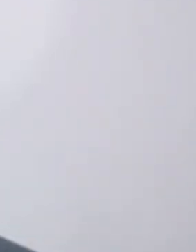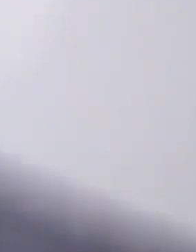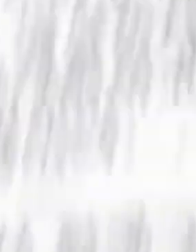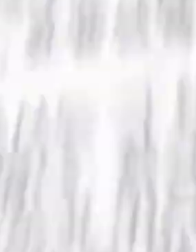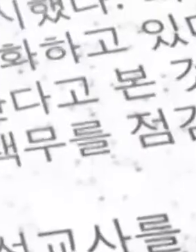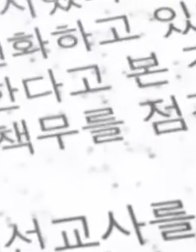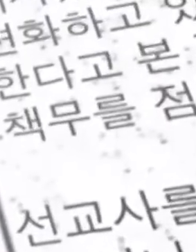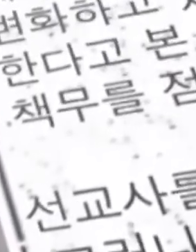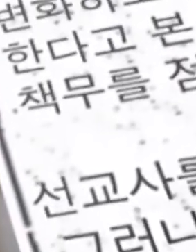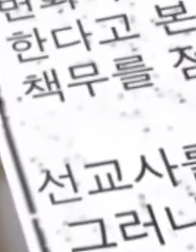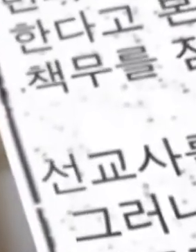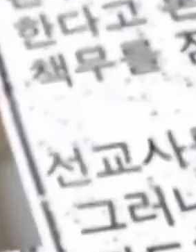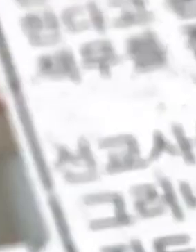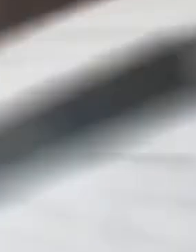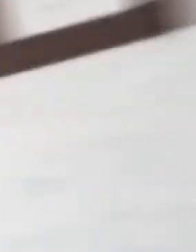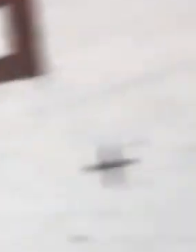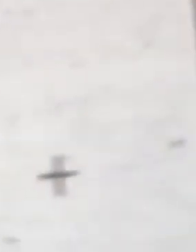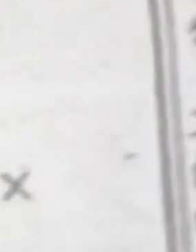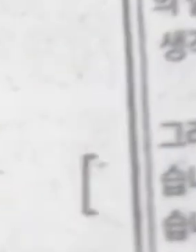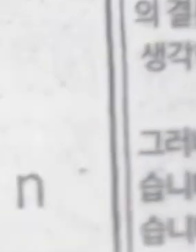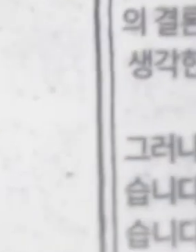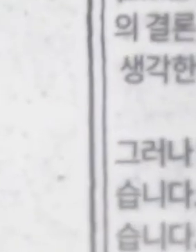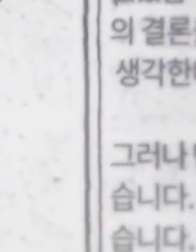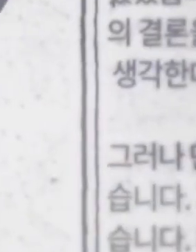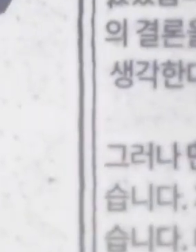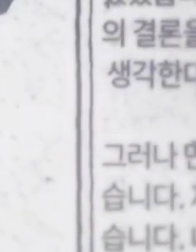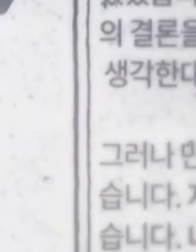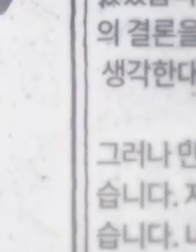으 to a